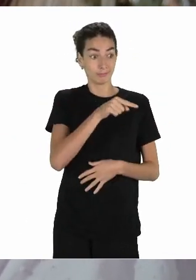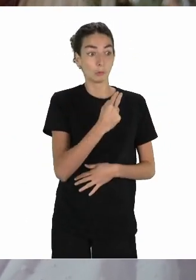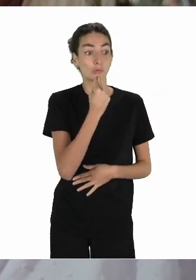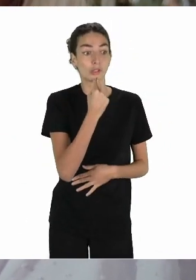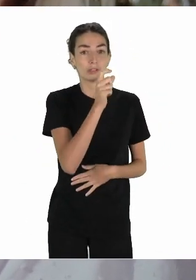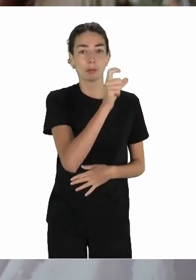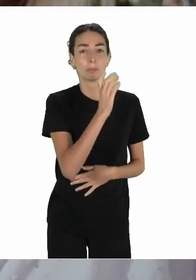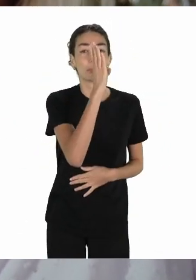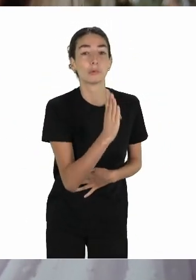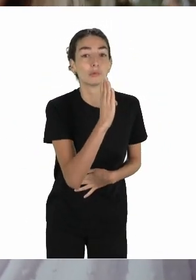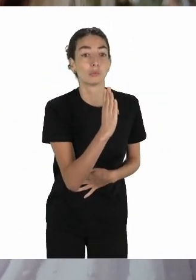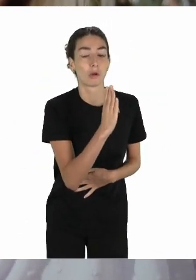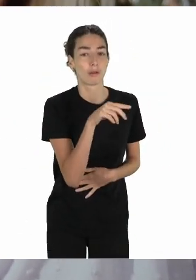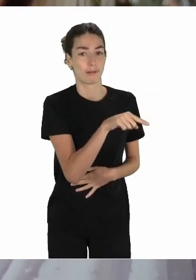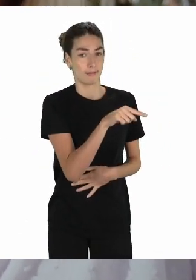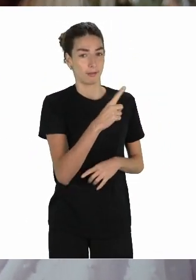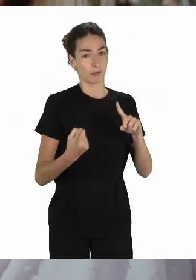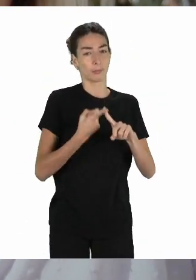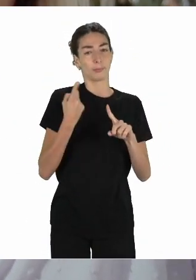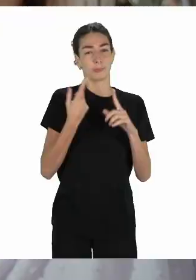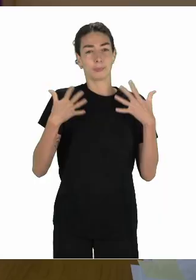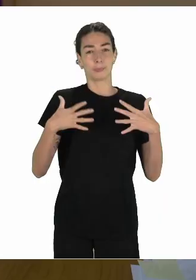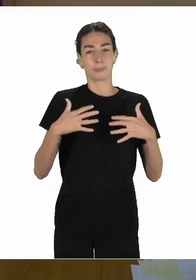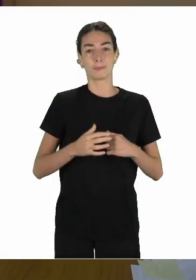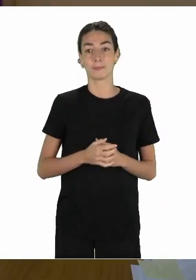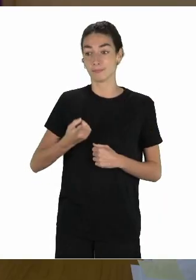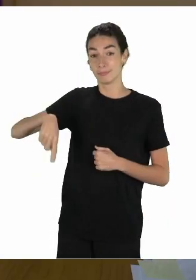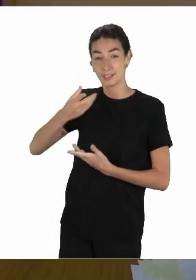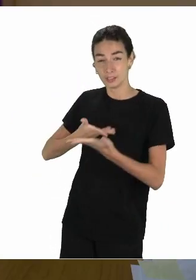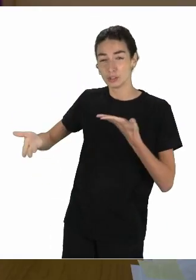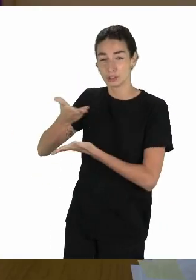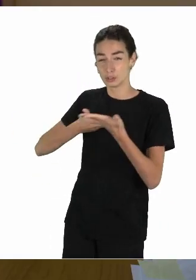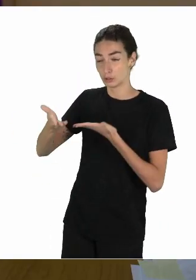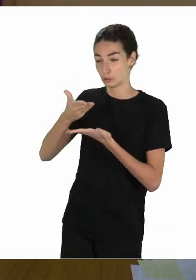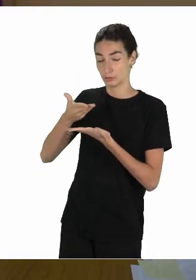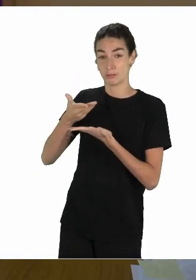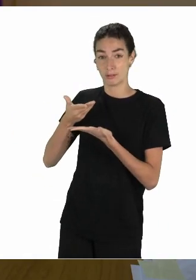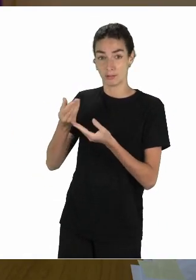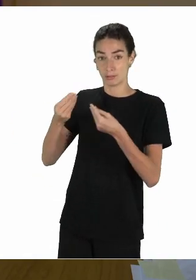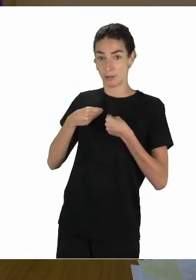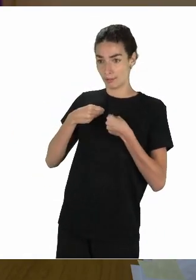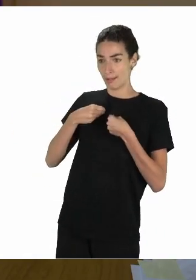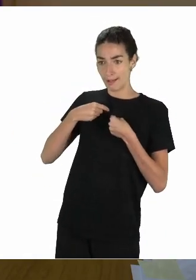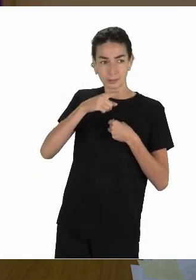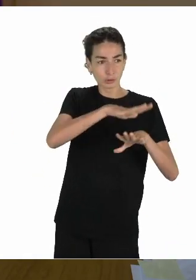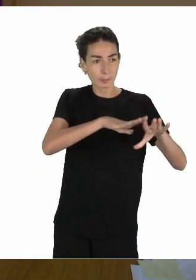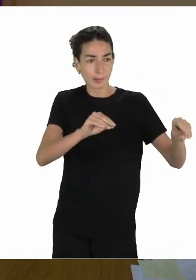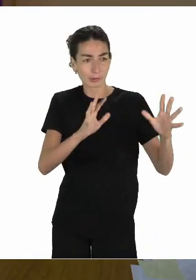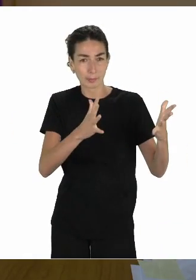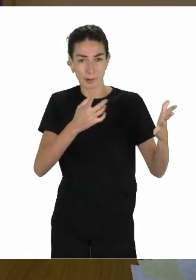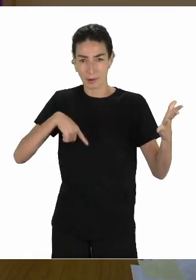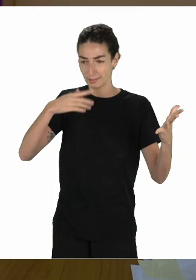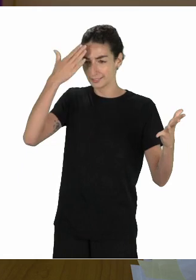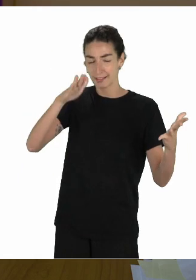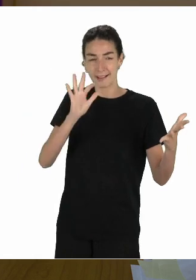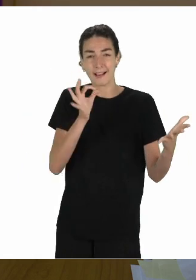auparavant, c'est qu'elles prennent en compte les besoins des usagers et ça c'est important. Le fait d'avoir énormément d'échanges avec les salariés fait qu'on a énormément de connaissances au